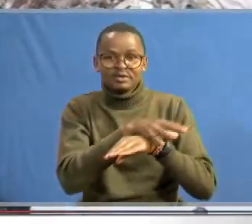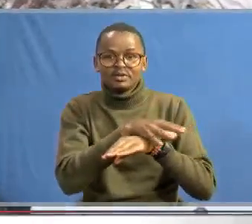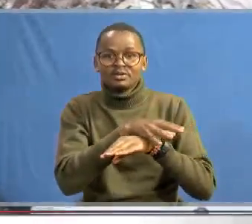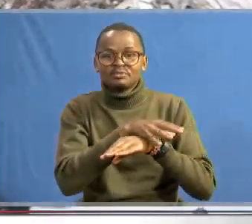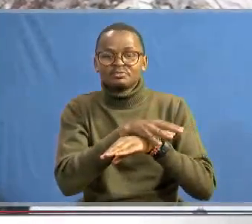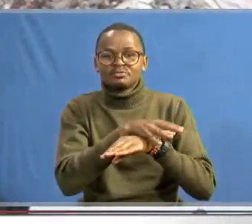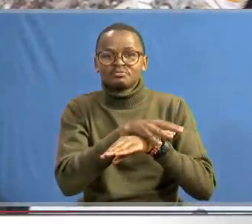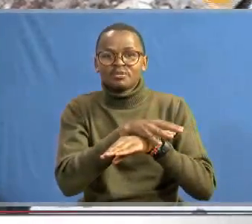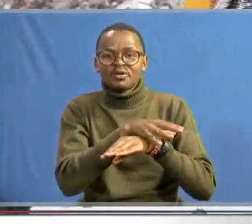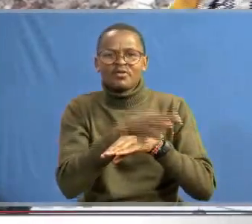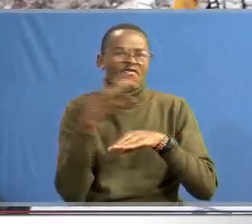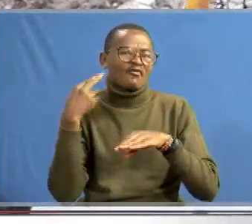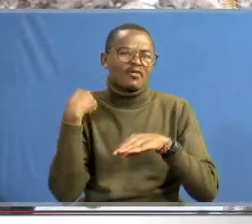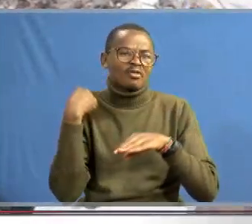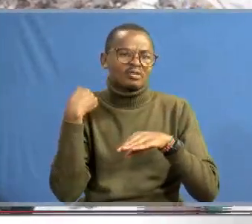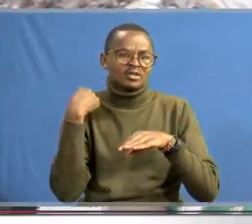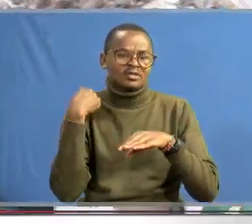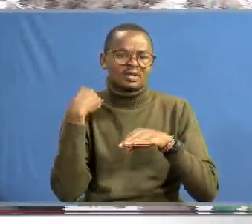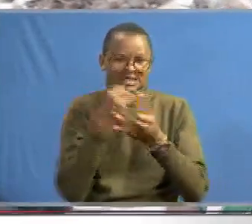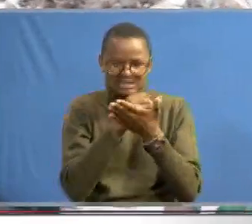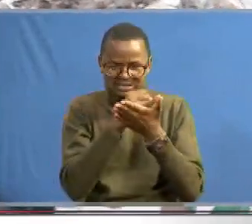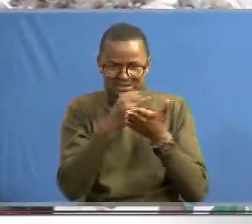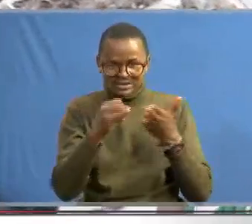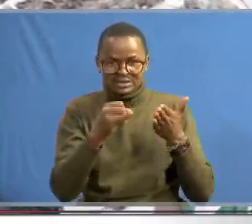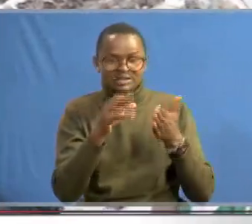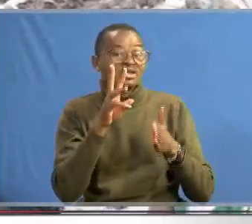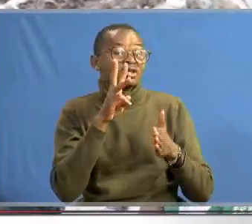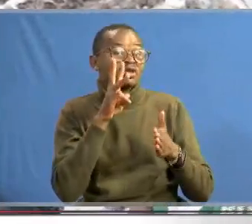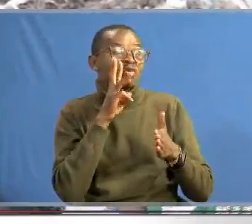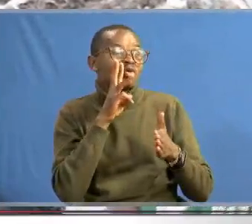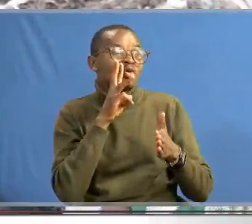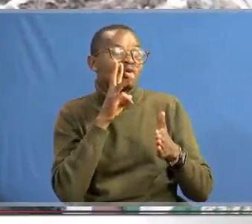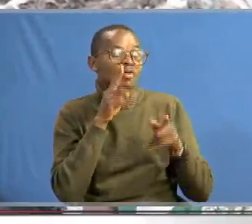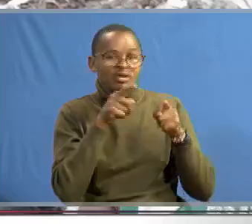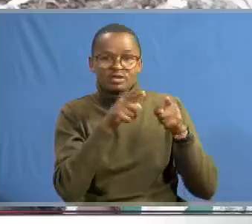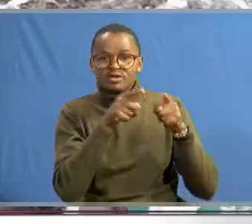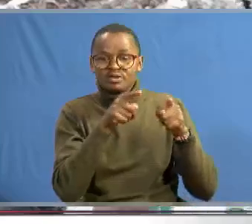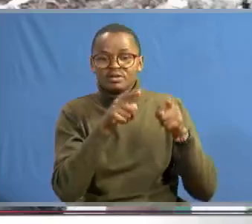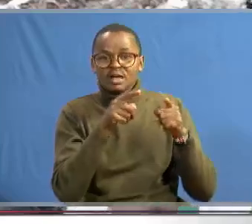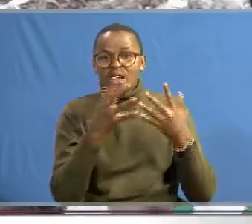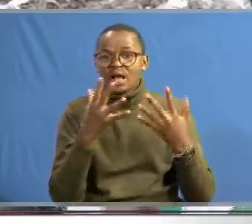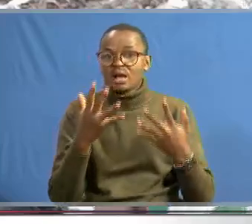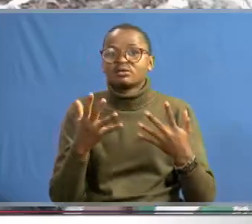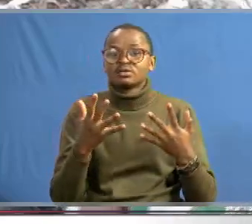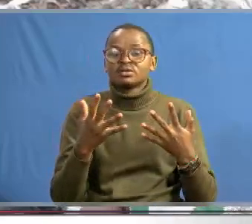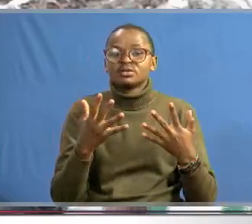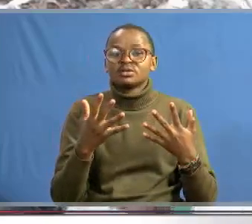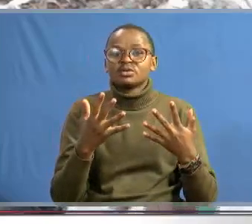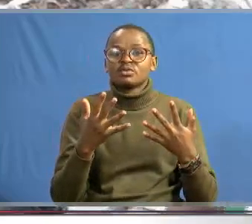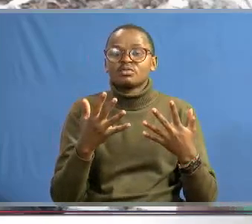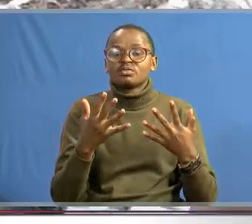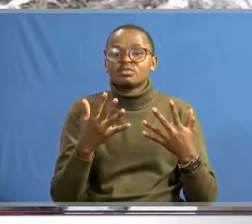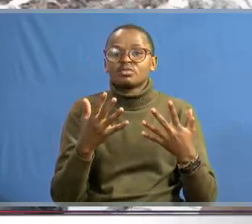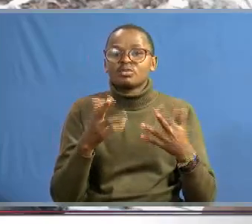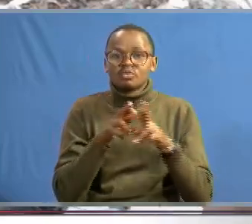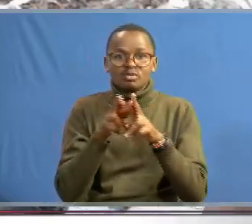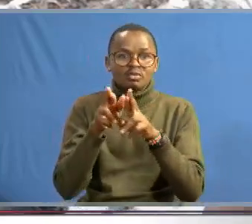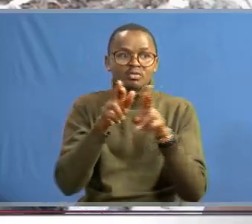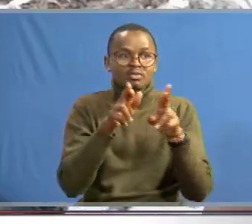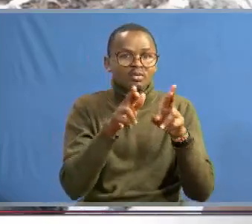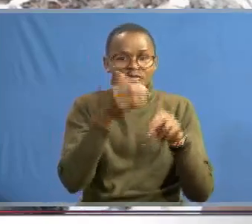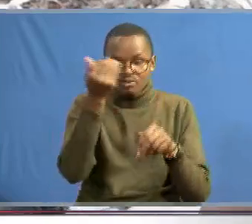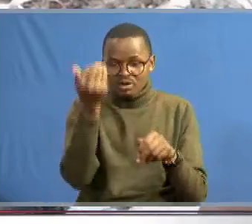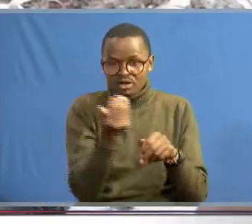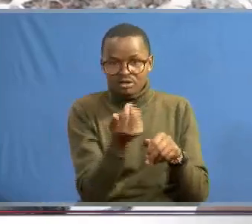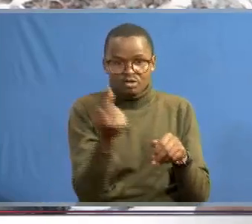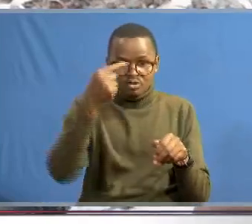tukijitolea kusafisha mto kulingana hapa ni nyumbani. Na lazima kulingana zile vitu zinaonekana kwa mto na watoto wetu